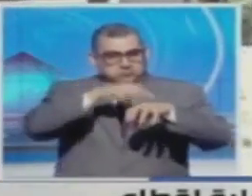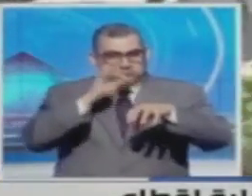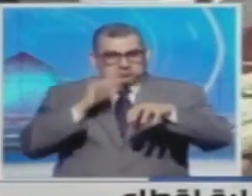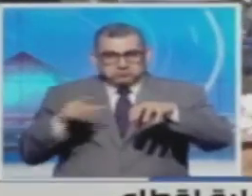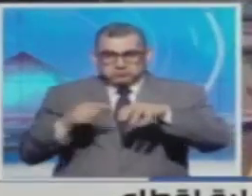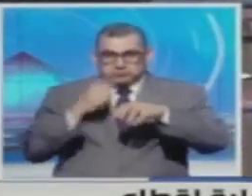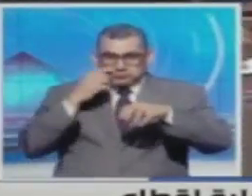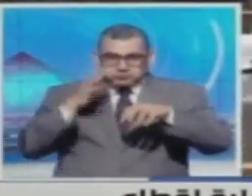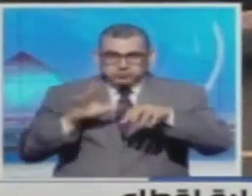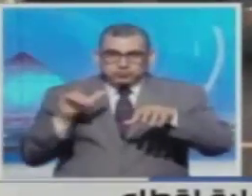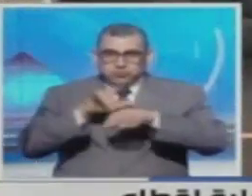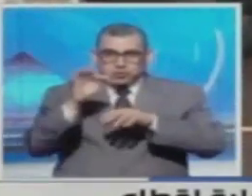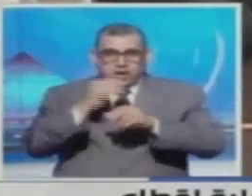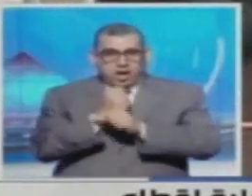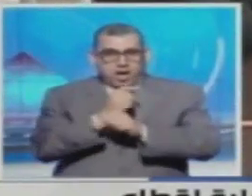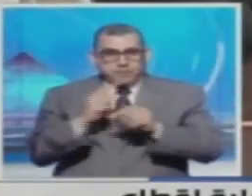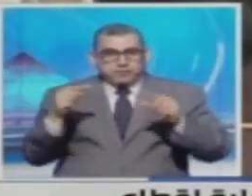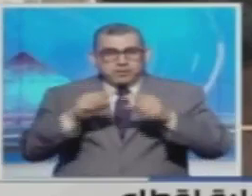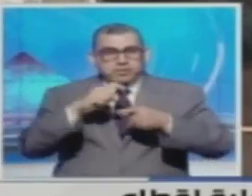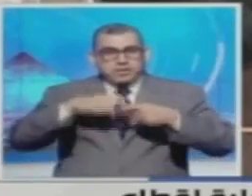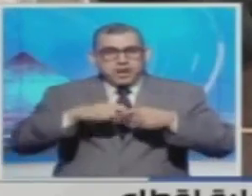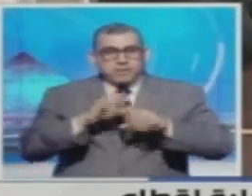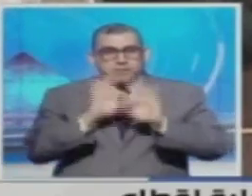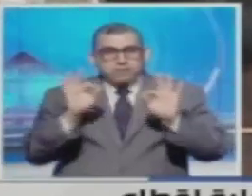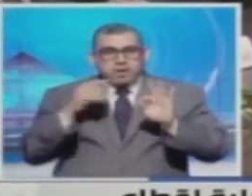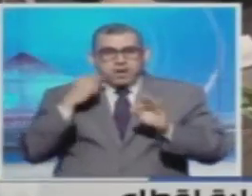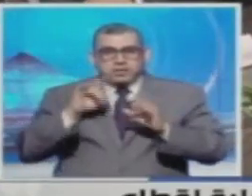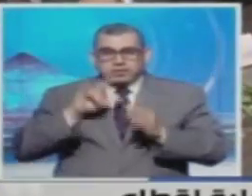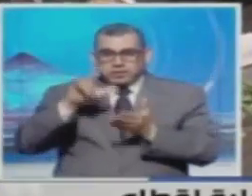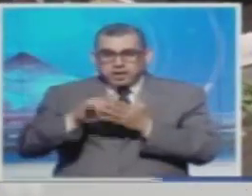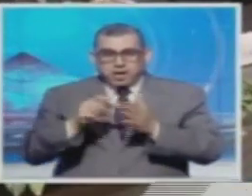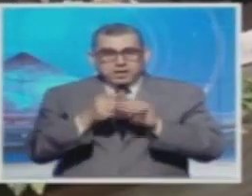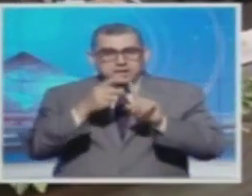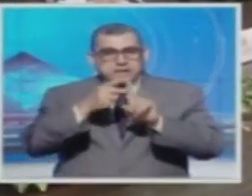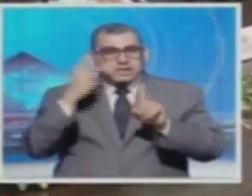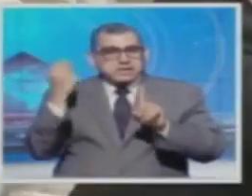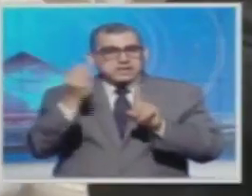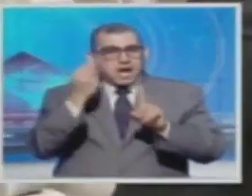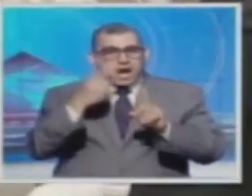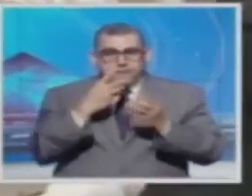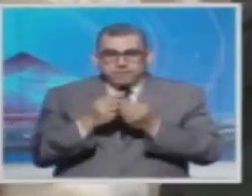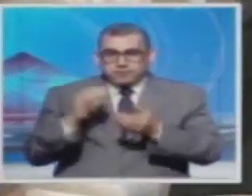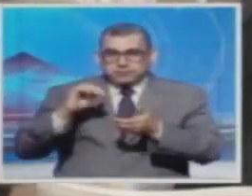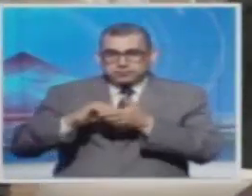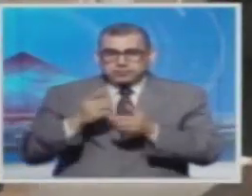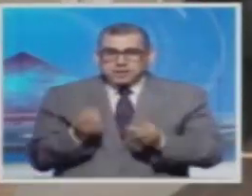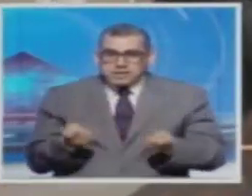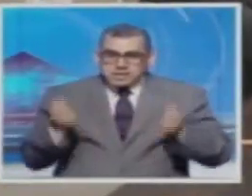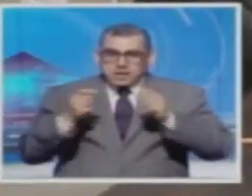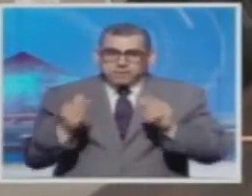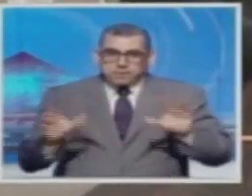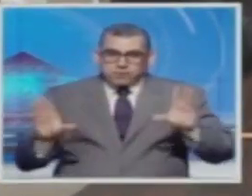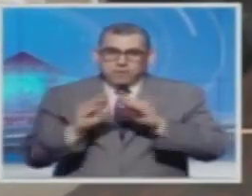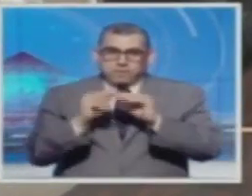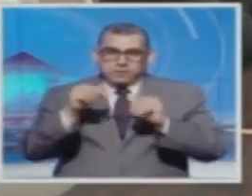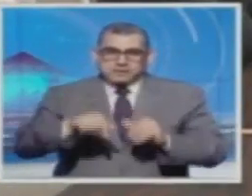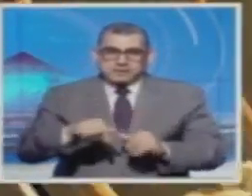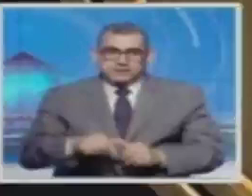الذي يعزز التكامل بين قطاعي الطيران والسياحة ويحقق إضافة ملموسة للدخل القومي.